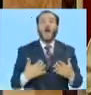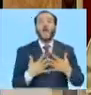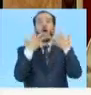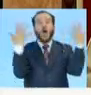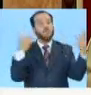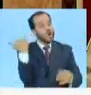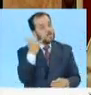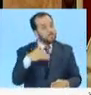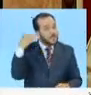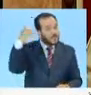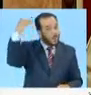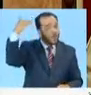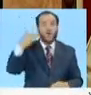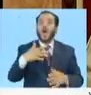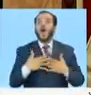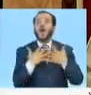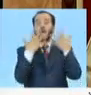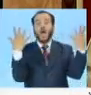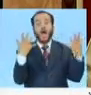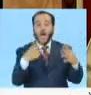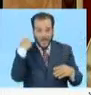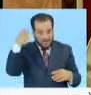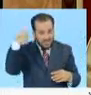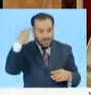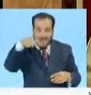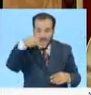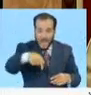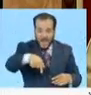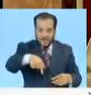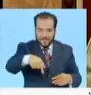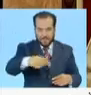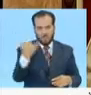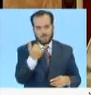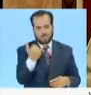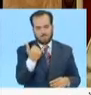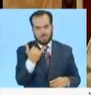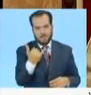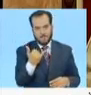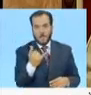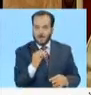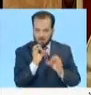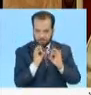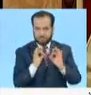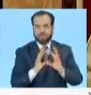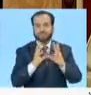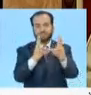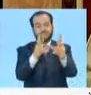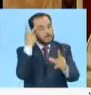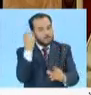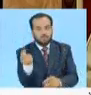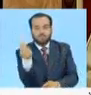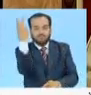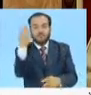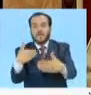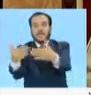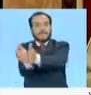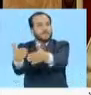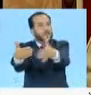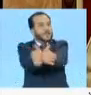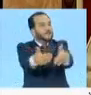الحياة، وما نأمل في هذه المرحلة الهامة أن تبادر مختلف